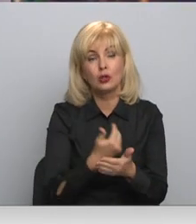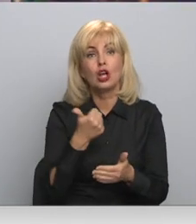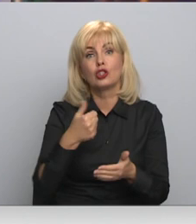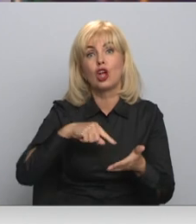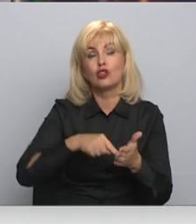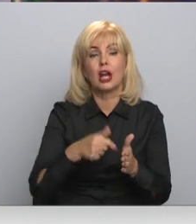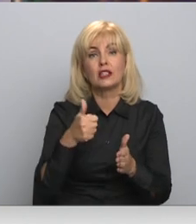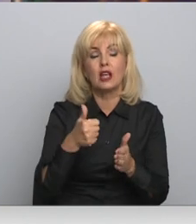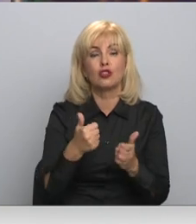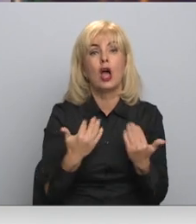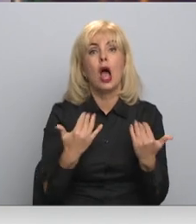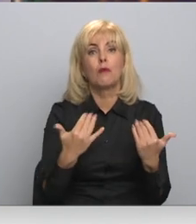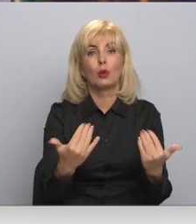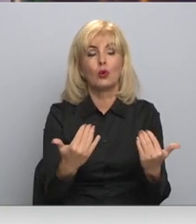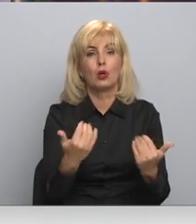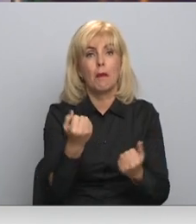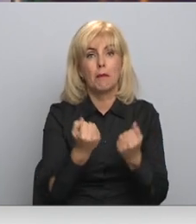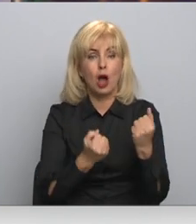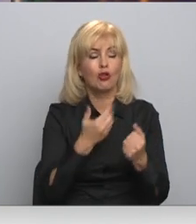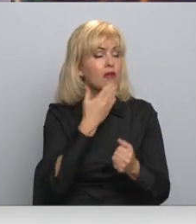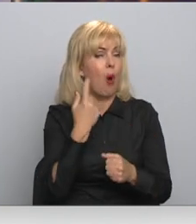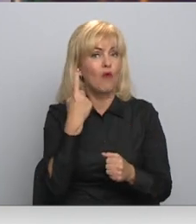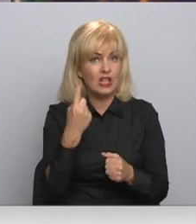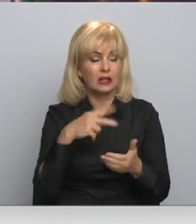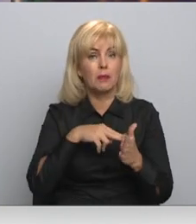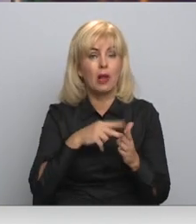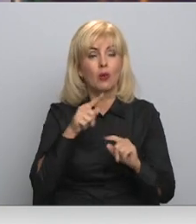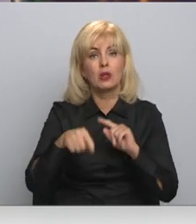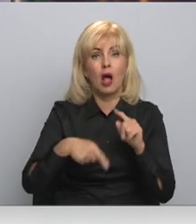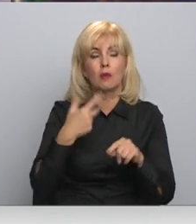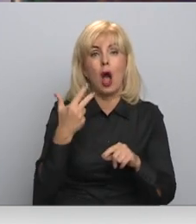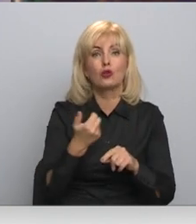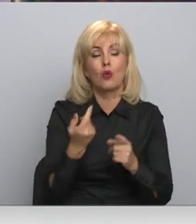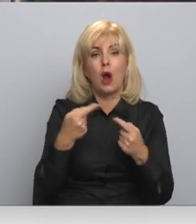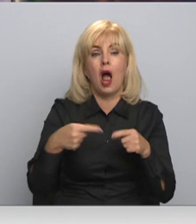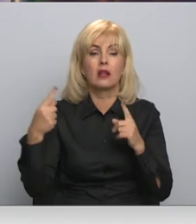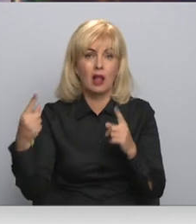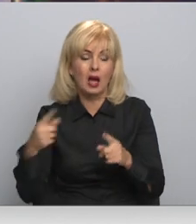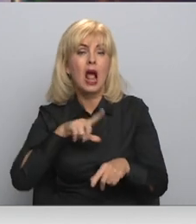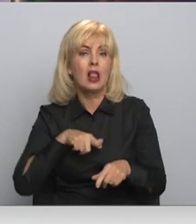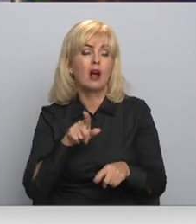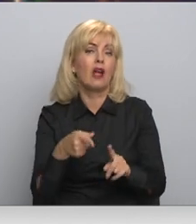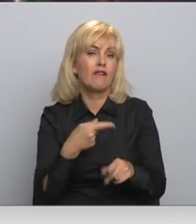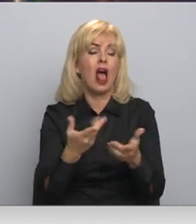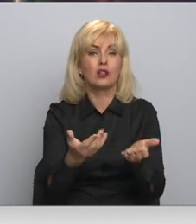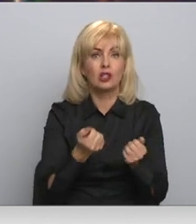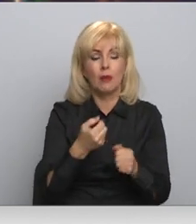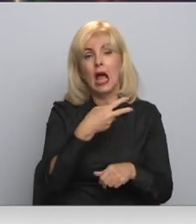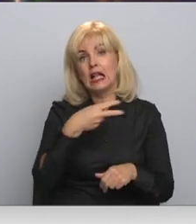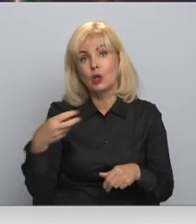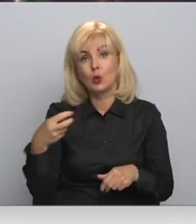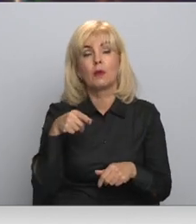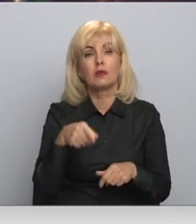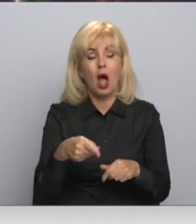6x6 bruņmašīnas, un tās nebūs vienīgās. Plānots, ka nākamo 8 gadu laikā Latvijas rīcībā nonāks vairāk nekā 200